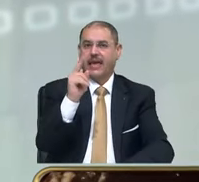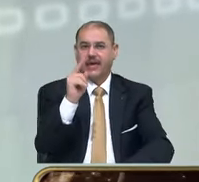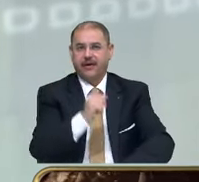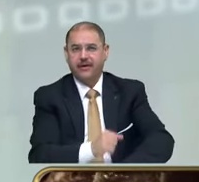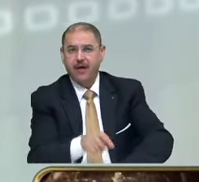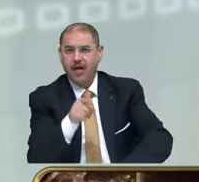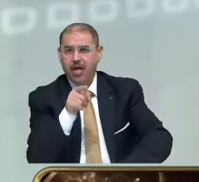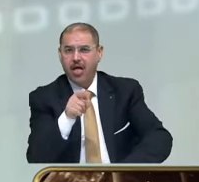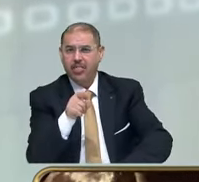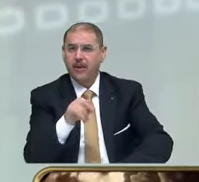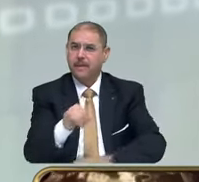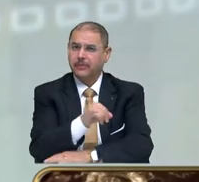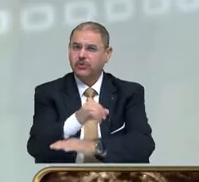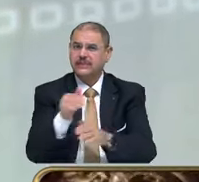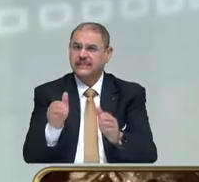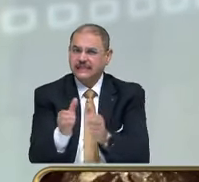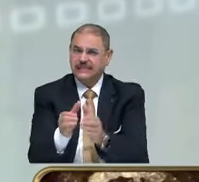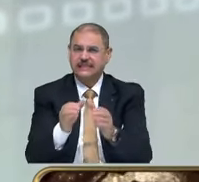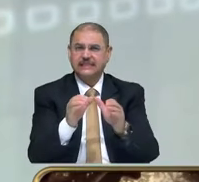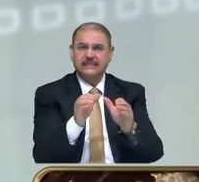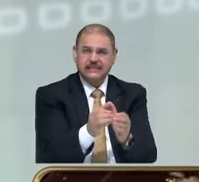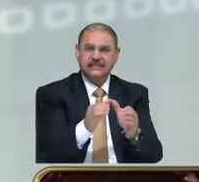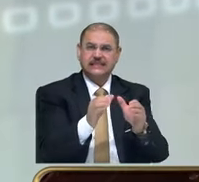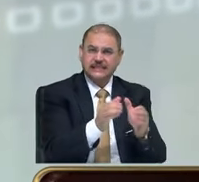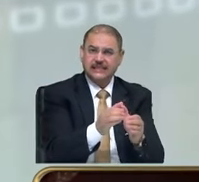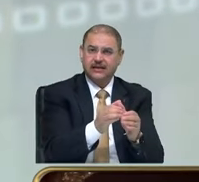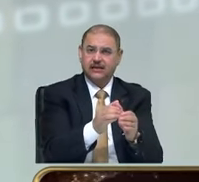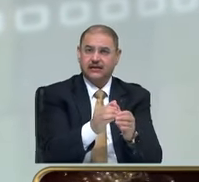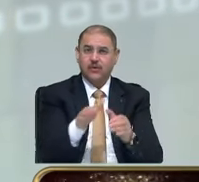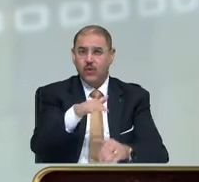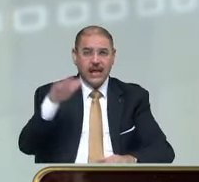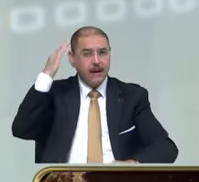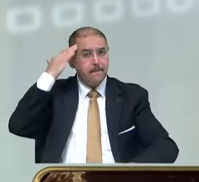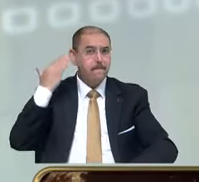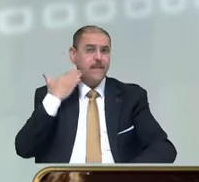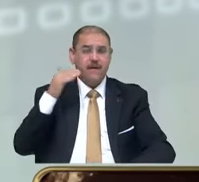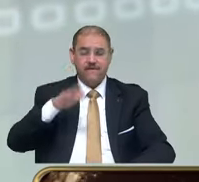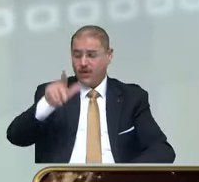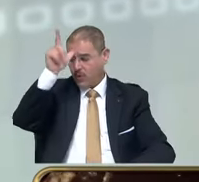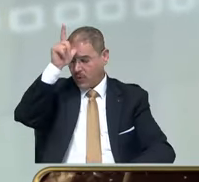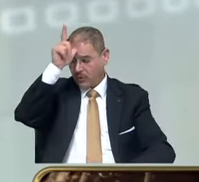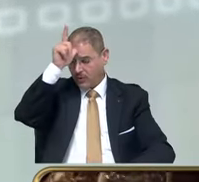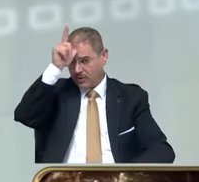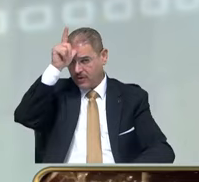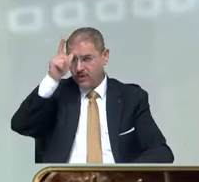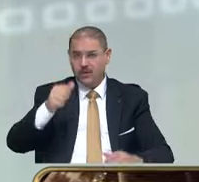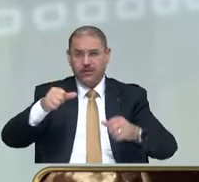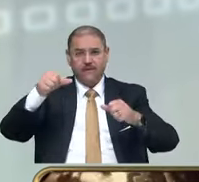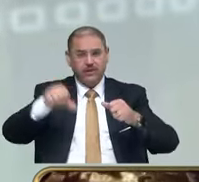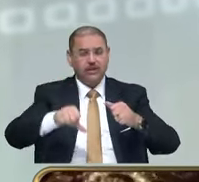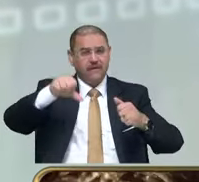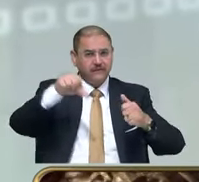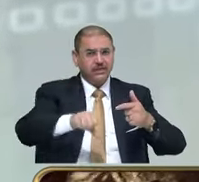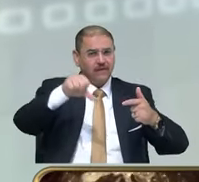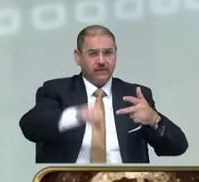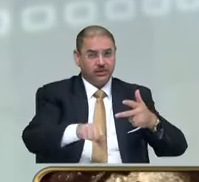التي تحول دون بدء المشاريع الصغيرة ومتناهية الصغر للنساء في الأردن وإدارتها. وأكدت الدراسة